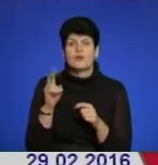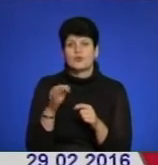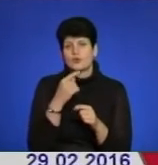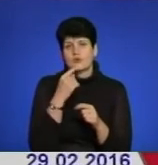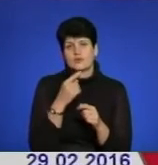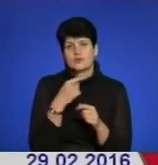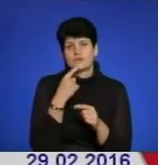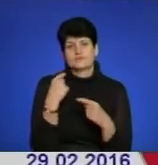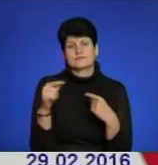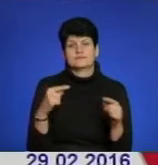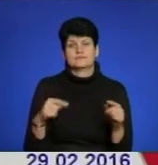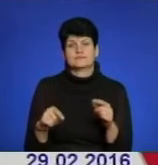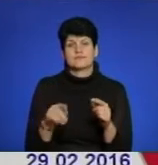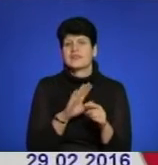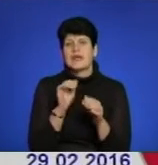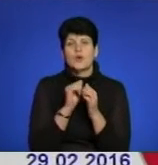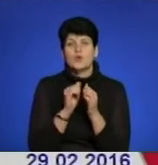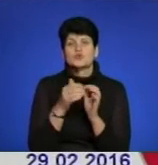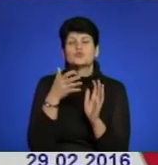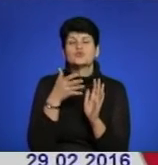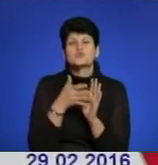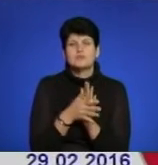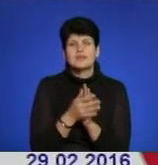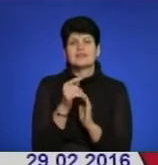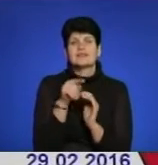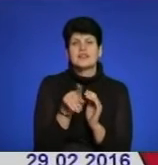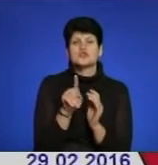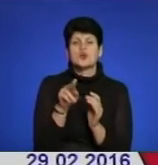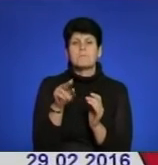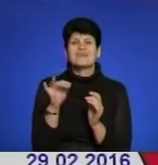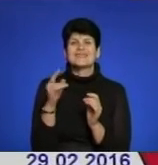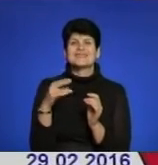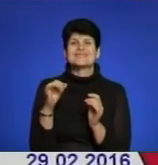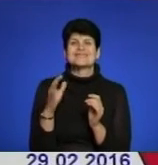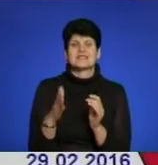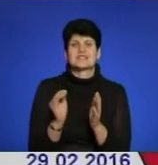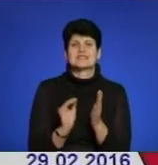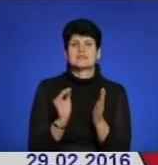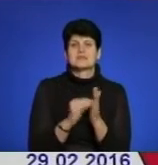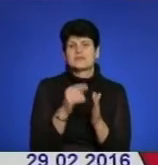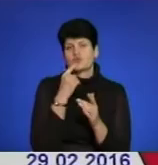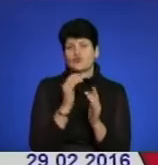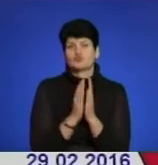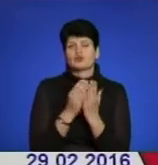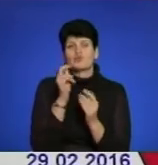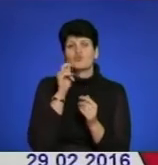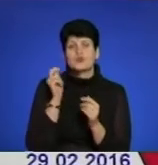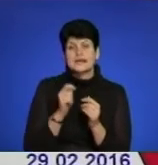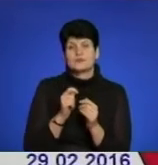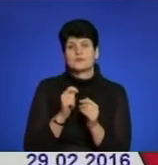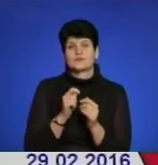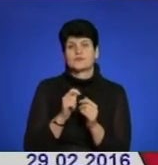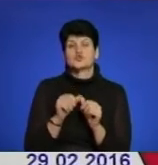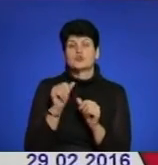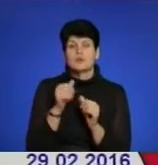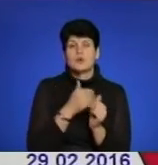іншу думку. Не кожен розуміє те, що підсніжник білосніжний, він занесений до Червоної книги України, то, зокрема,